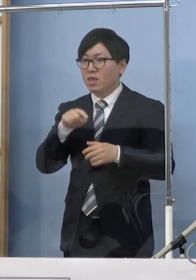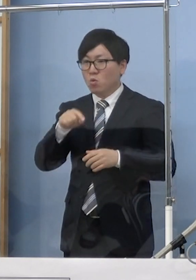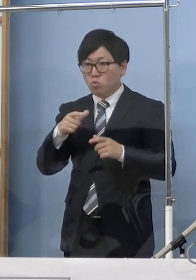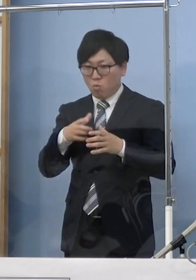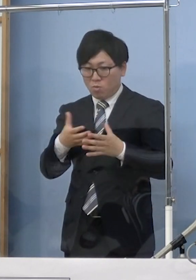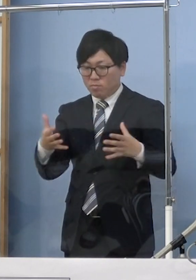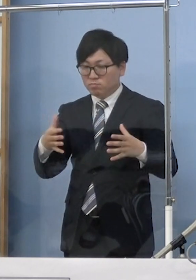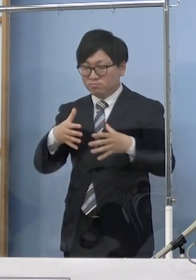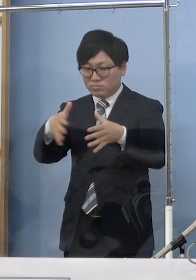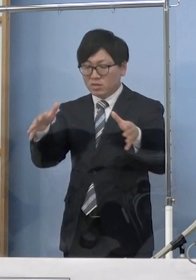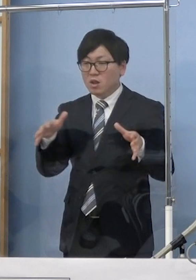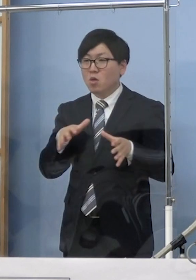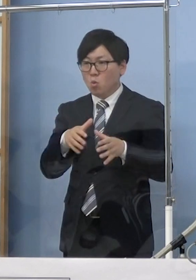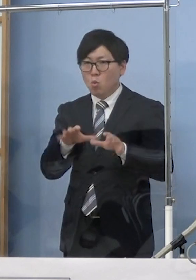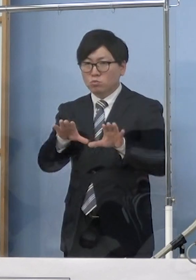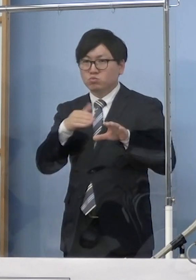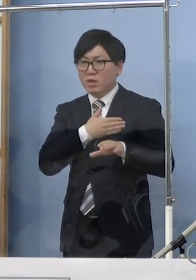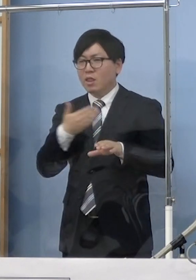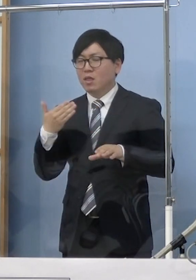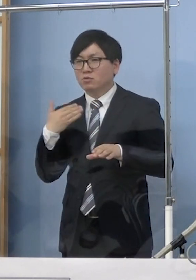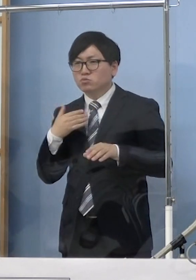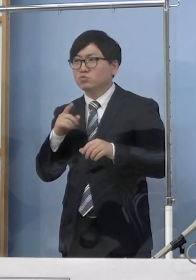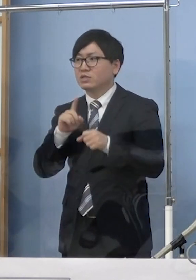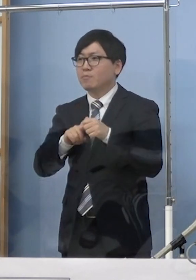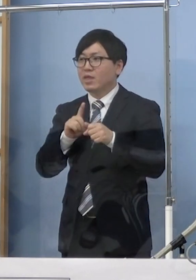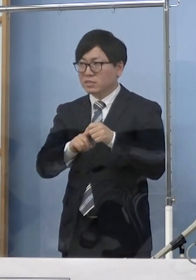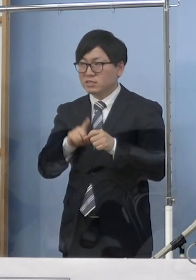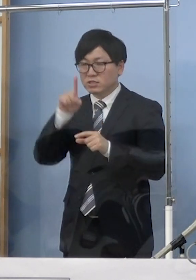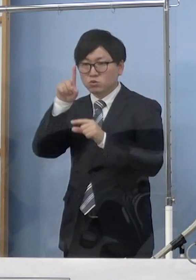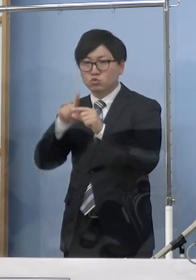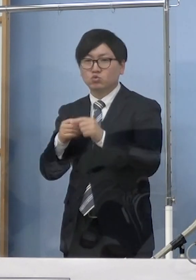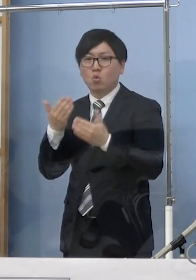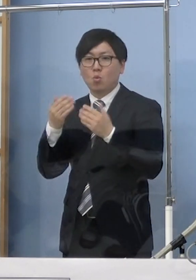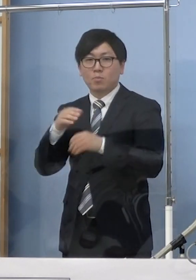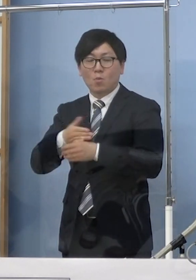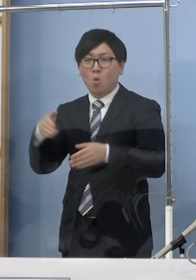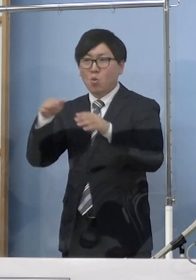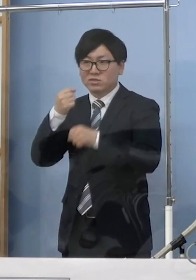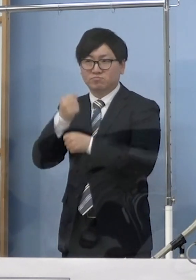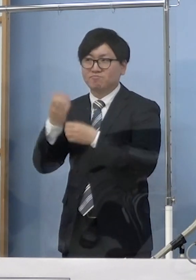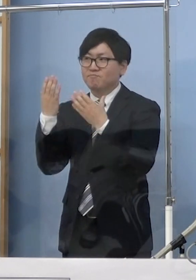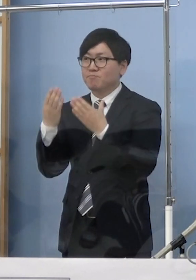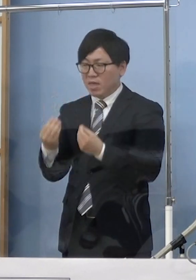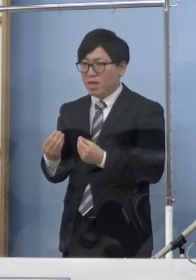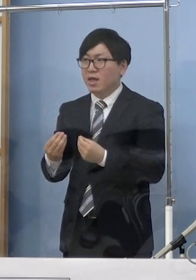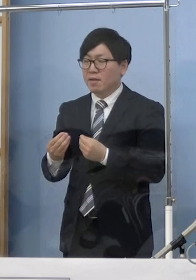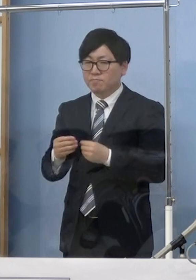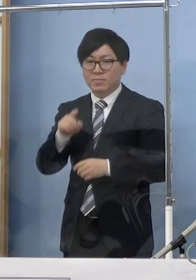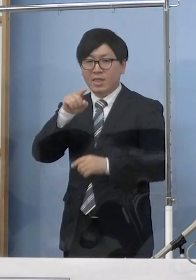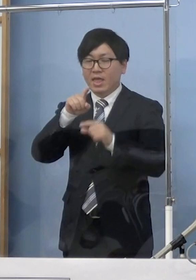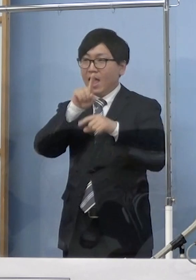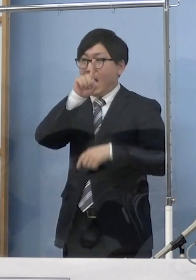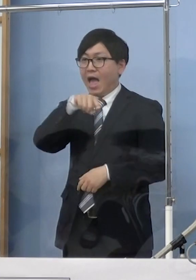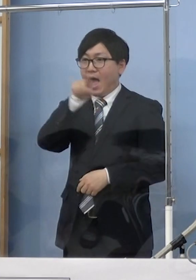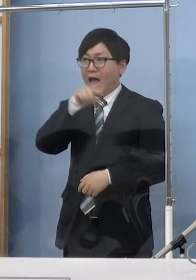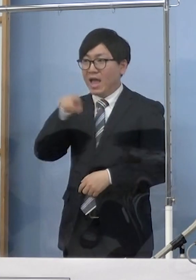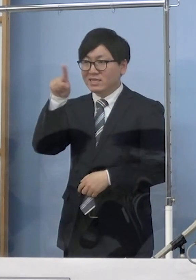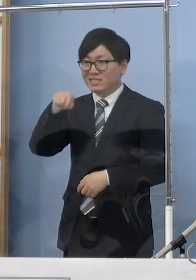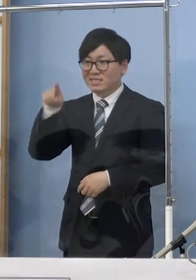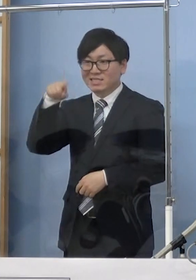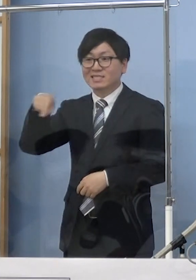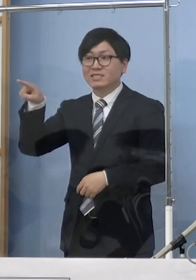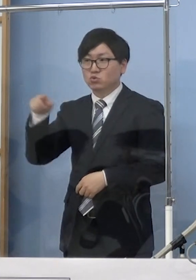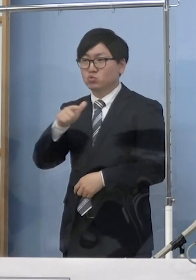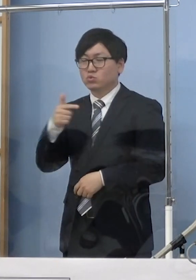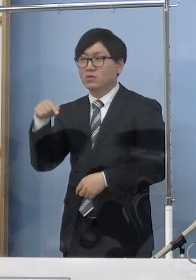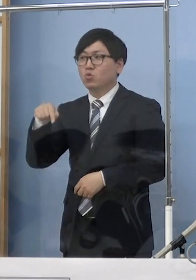ように、ここの分に余力を残す、そしてそうした ICU もそういったものを専用に変えていく、こう